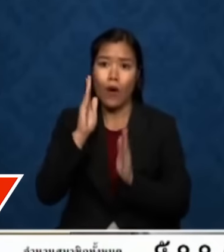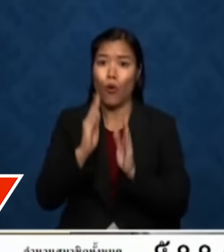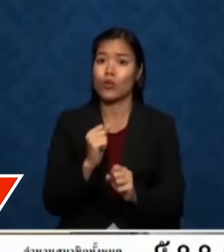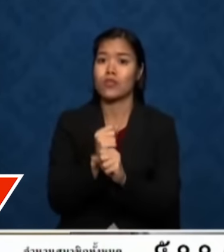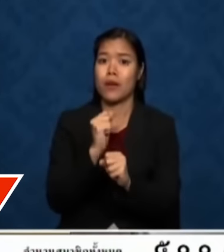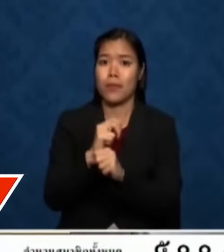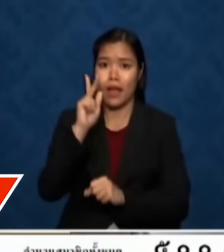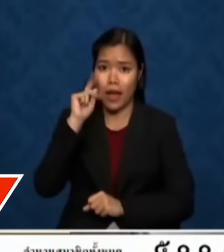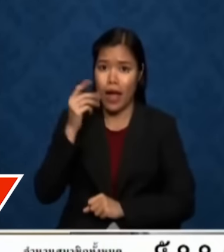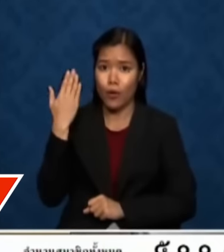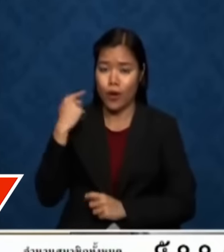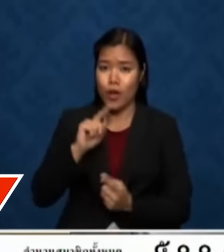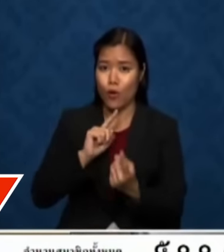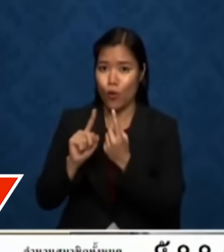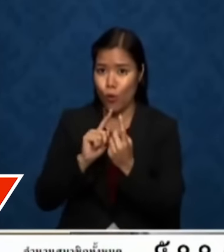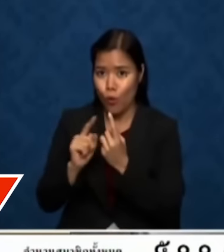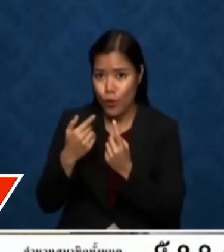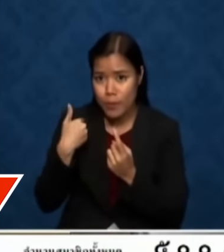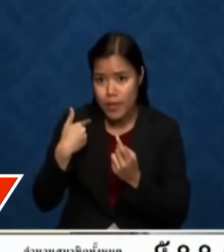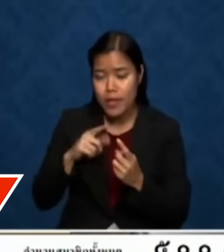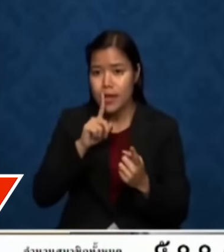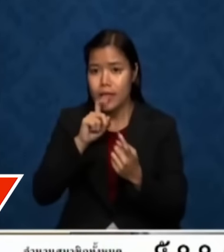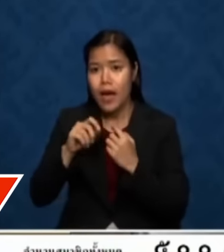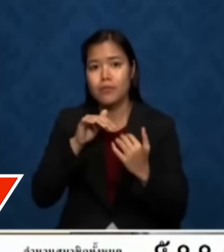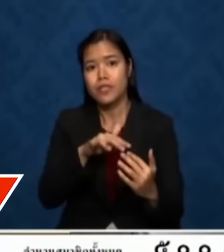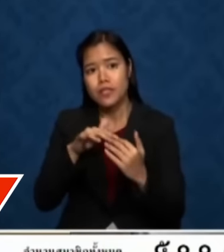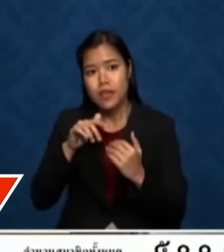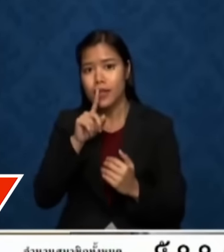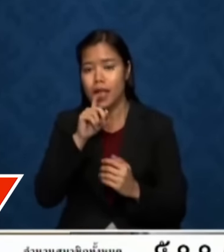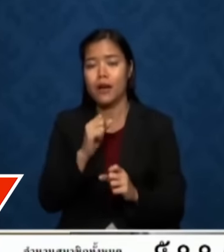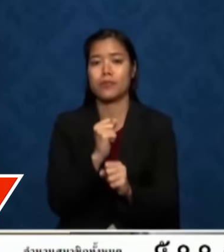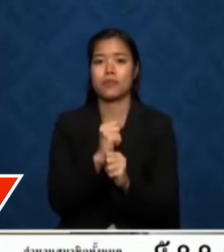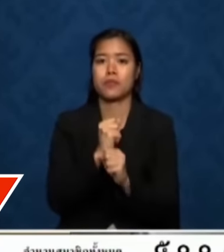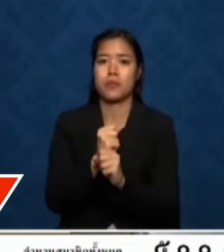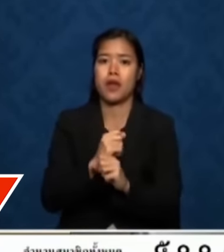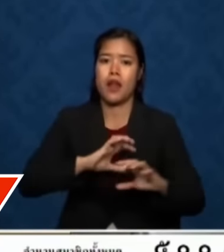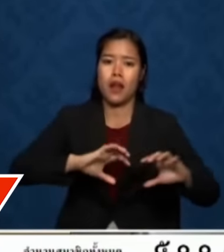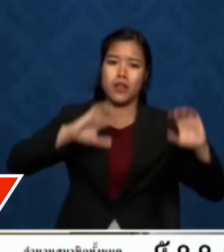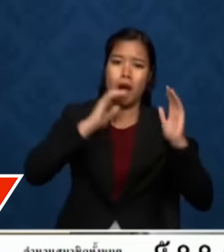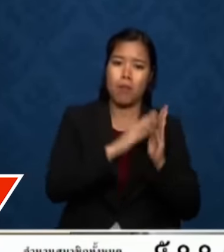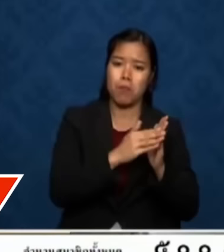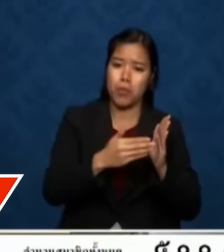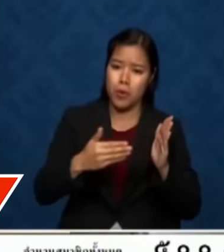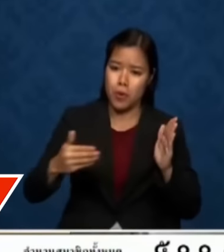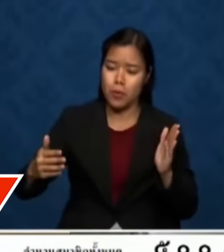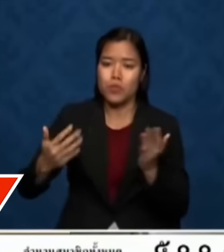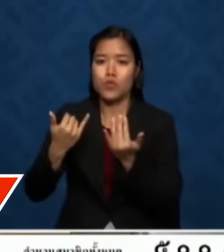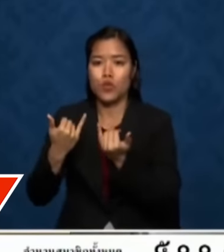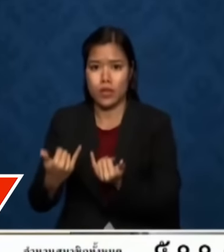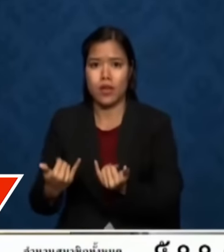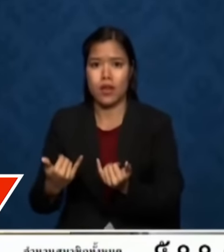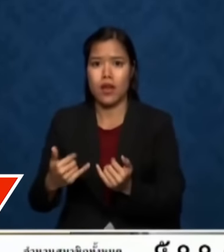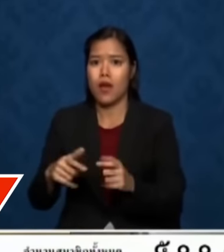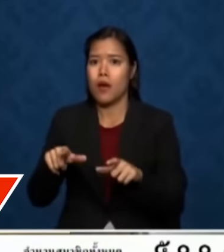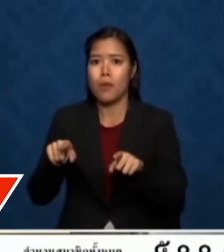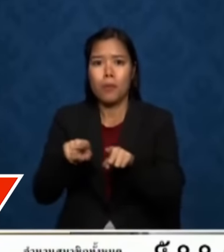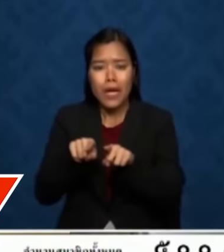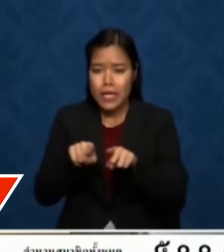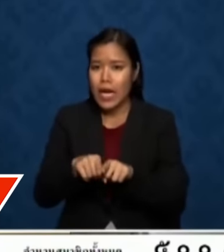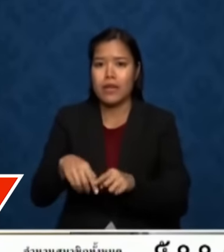งานมาทุกช่วงเวลาของบรรยากาศทางการเมืองในทุกรัฐบาล เขาพูดตรงกันโดยไม่ได้นัดหมายและมี